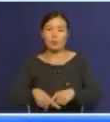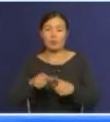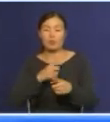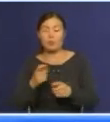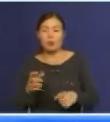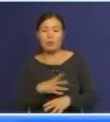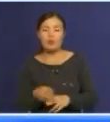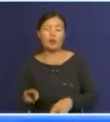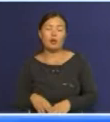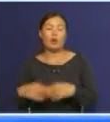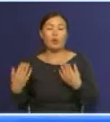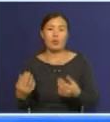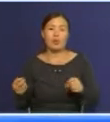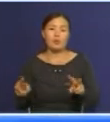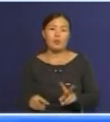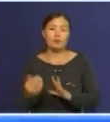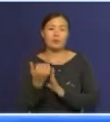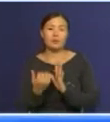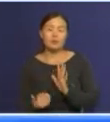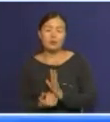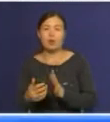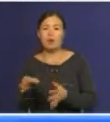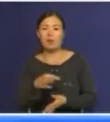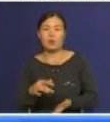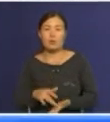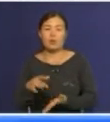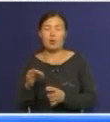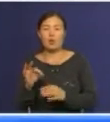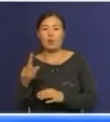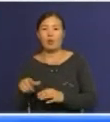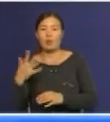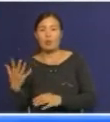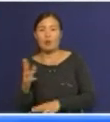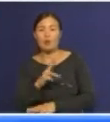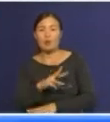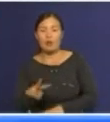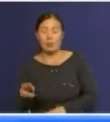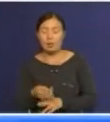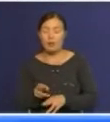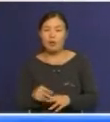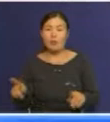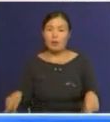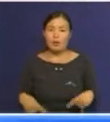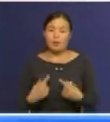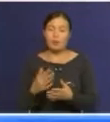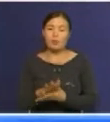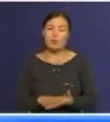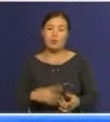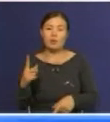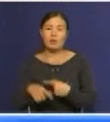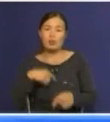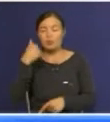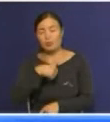комитета. Помимо этого, специалисты заявили, что в областном центре заменено 5 километров электросетей. Модернизация продолжается в следующем